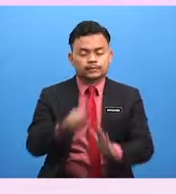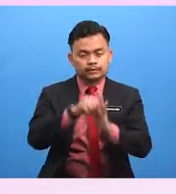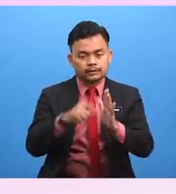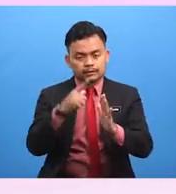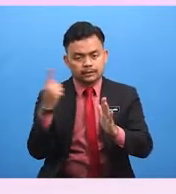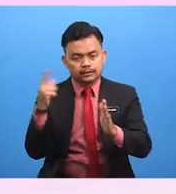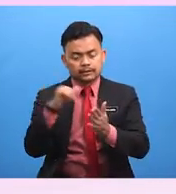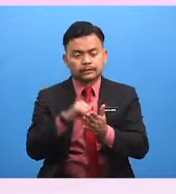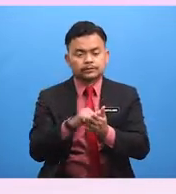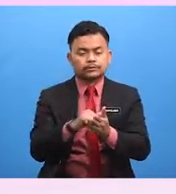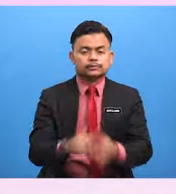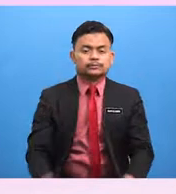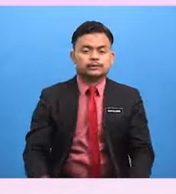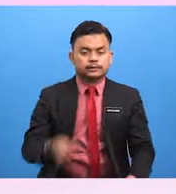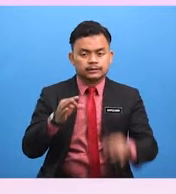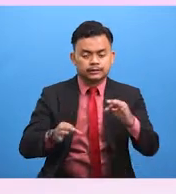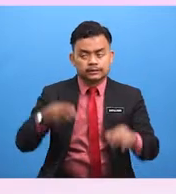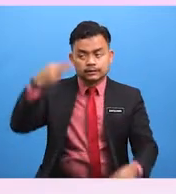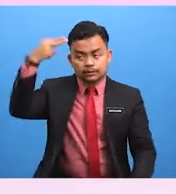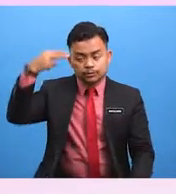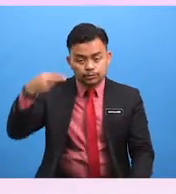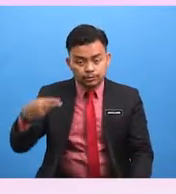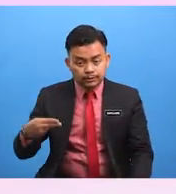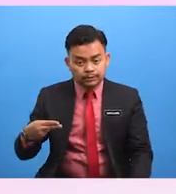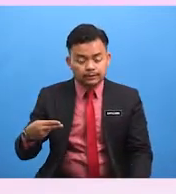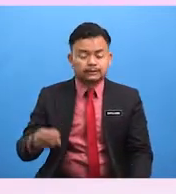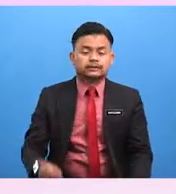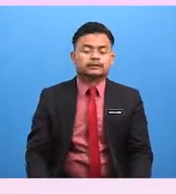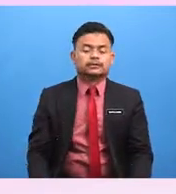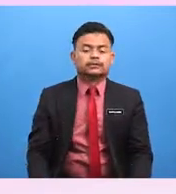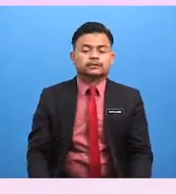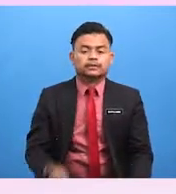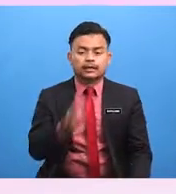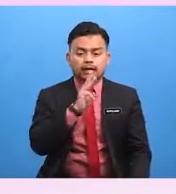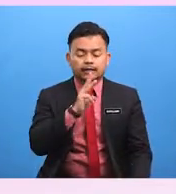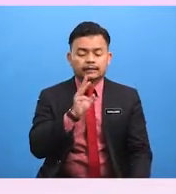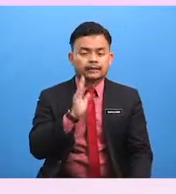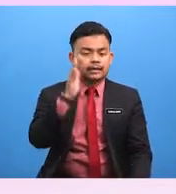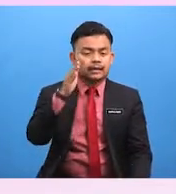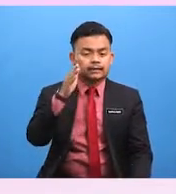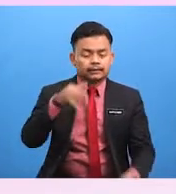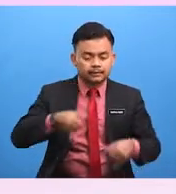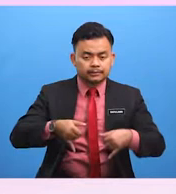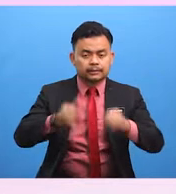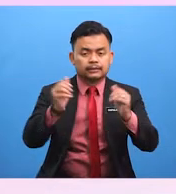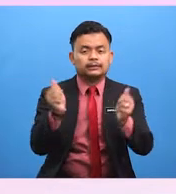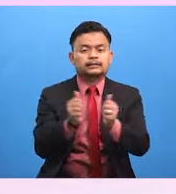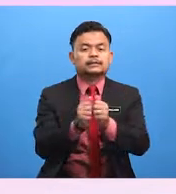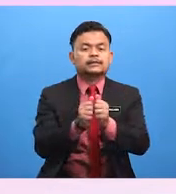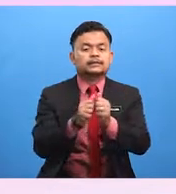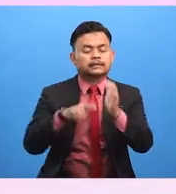prisma, apabila hujan turun, air hujan akan mengalir turun dengan lebih